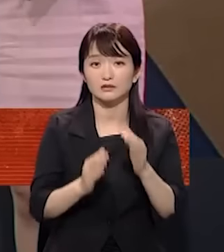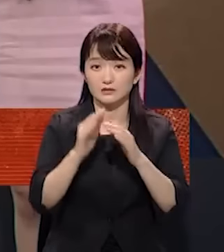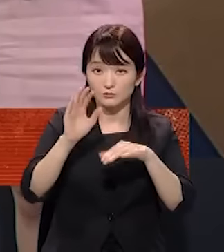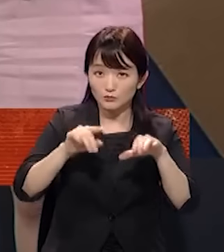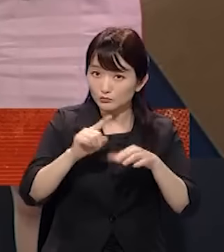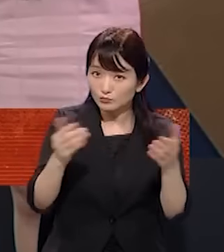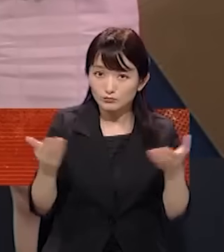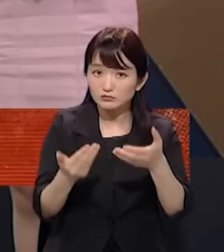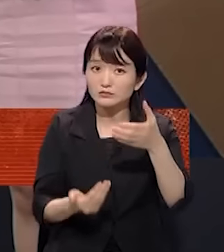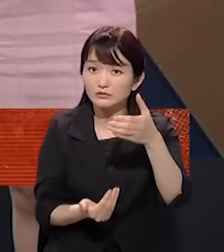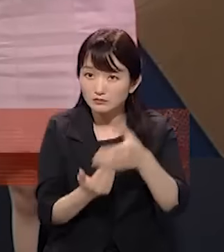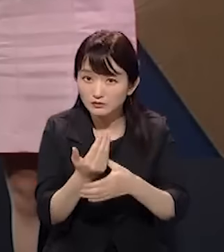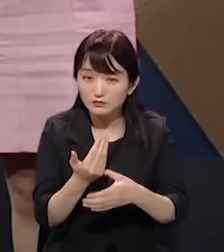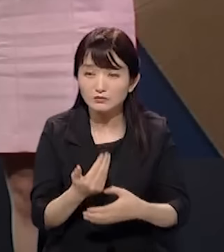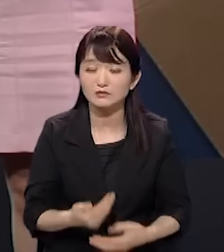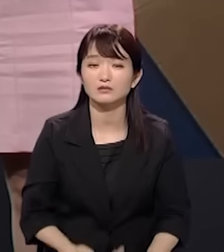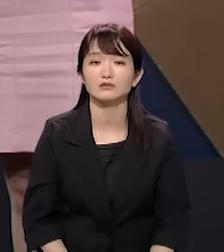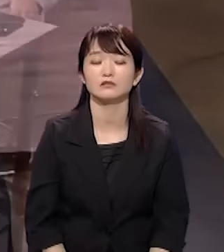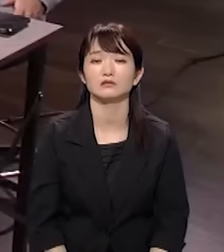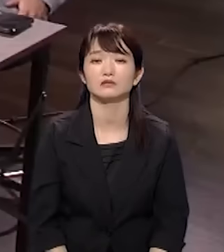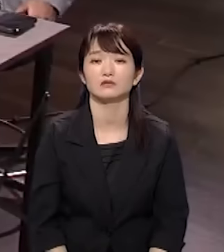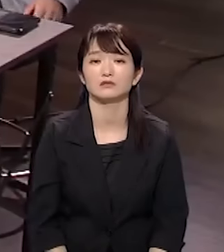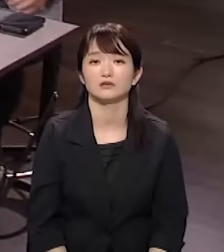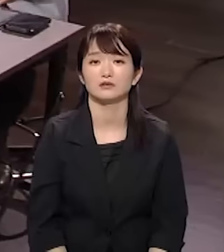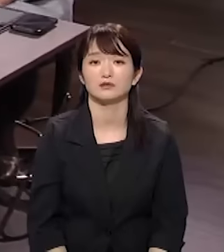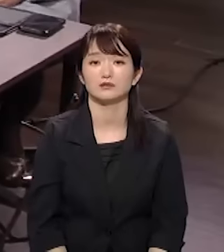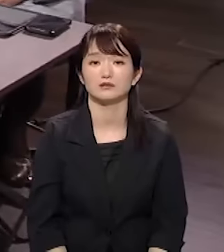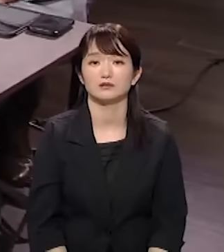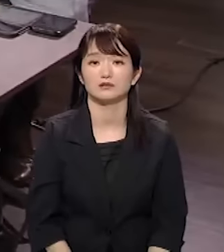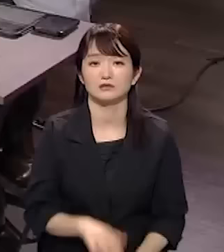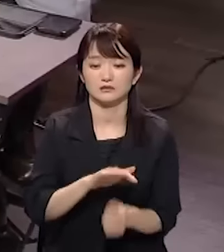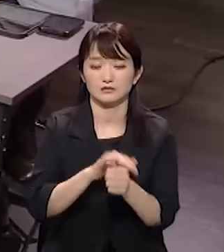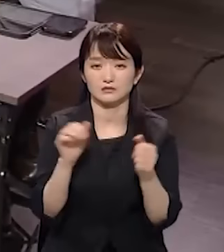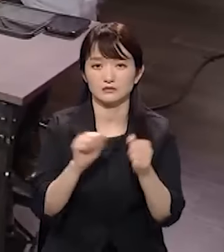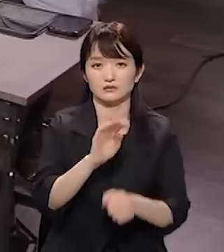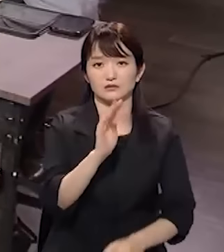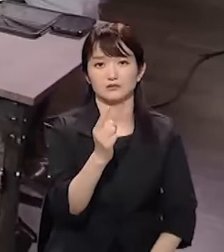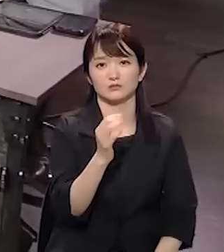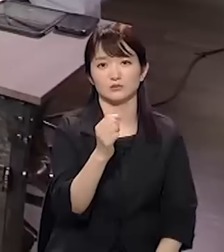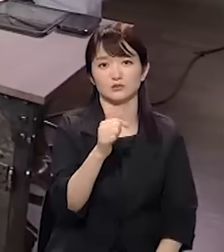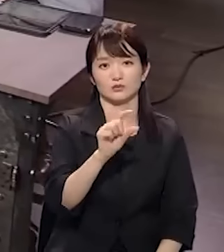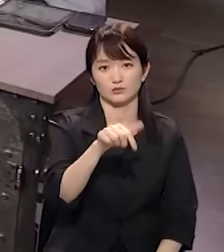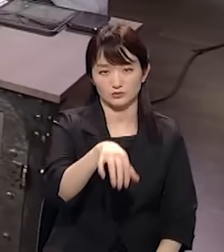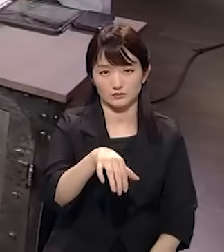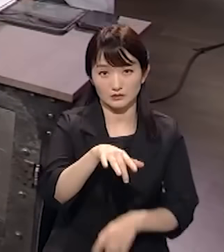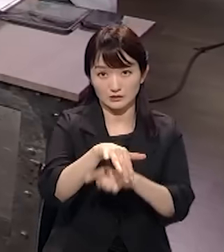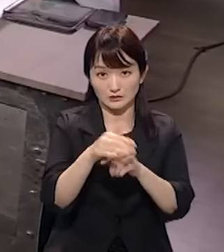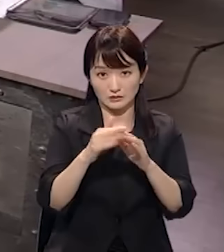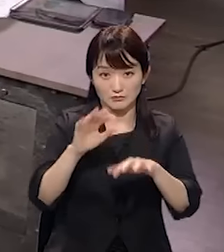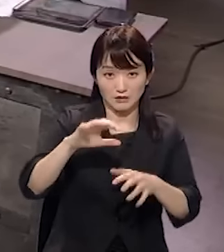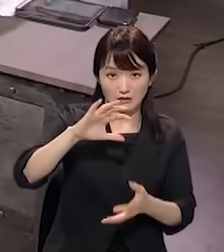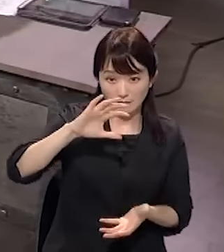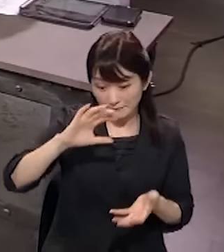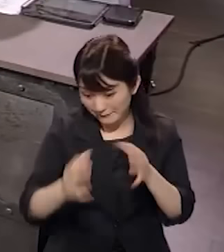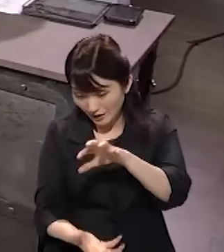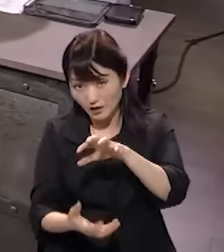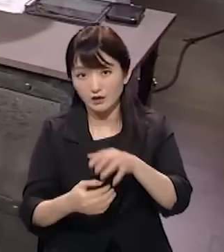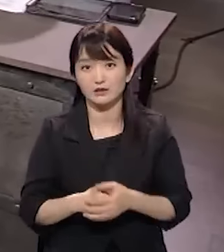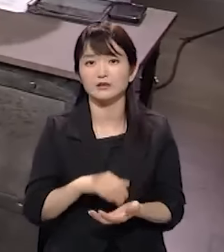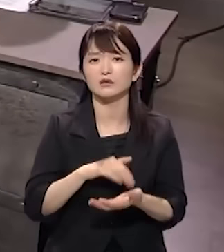마을에서 무슨 일이 벌어진 걸까요 자 경북 봉화군의 한 시골마을이 발칵 뒤집혔습니다